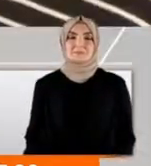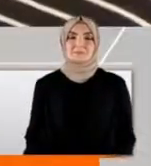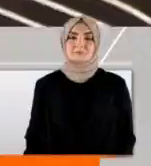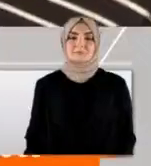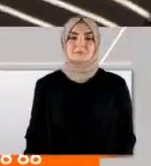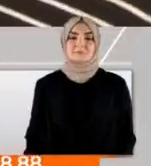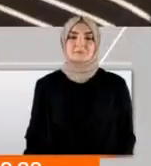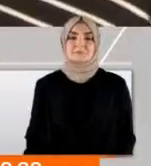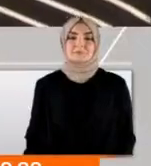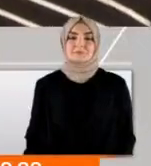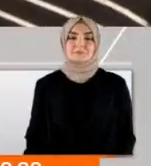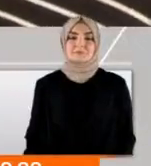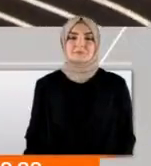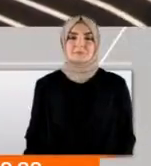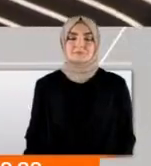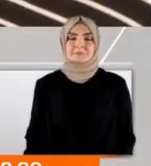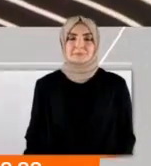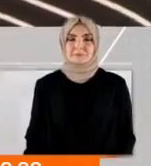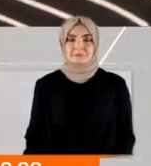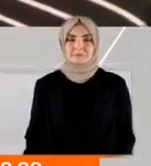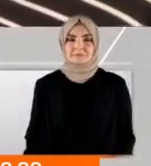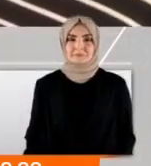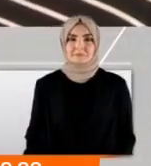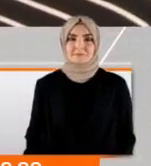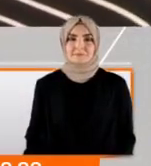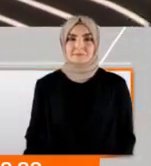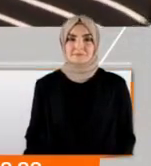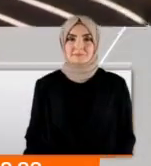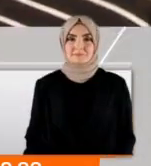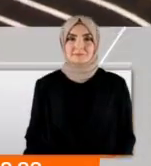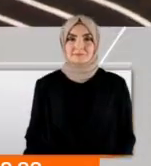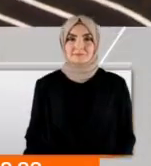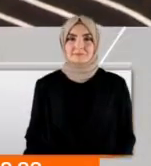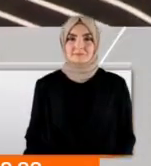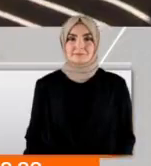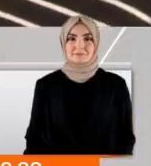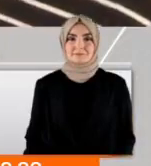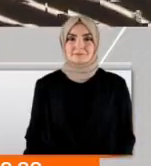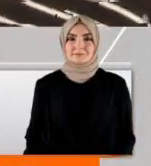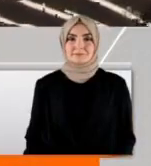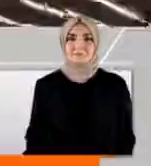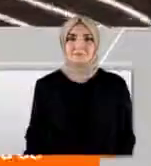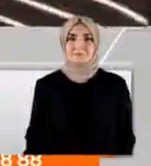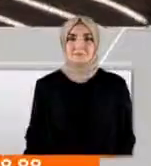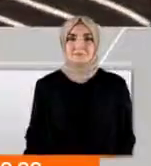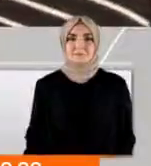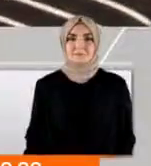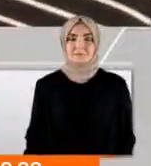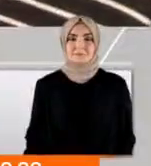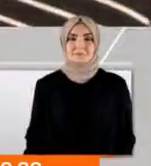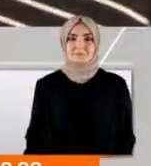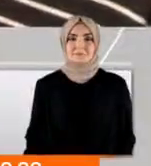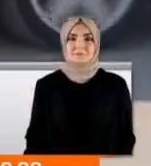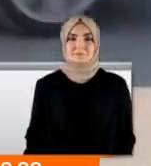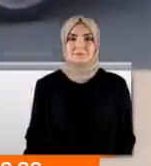Kaportacı ustam Davut abim sağ olsun, hani o da yardımcı oldu. Denedik, olmadı, bir daha söktük, bir daha denedik, söktük, taktık, hani en sonunda bir tutturduk